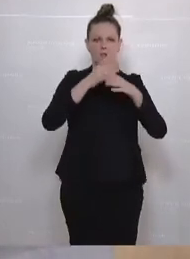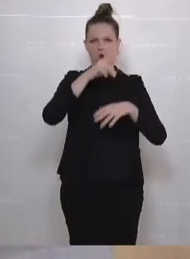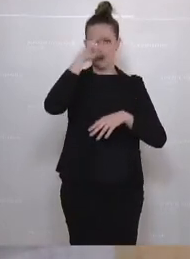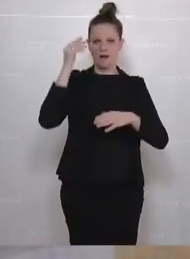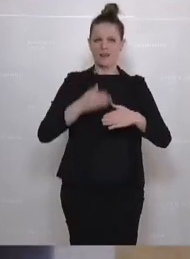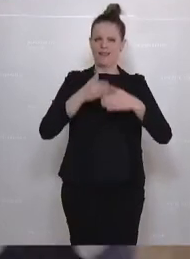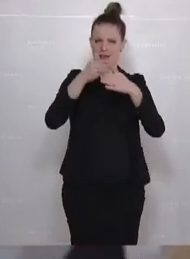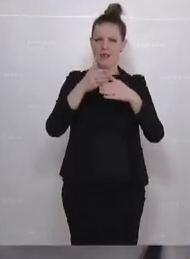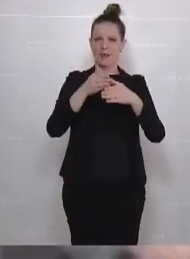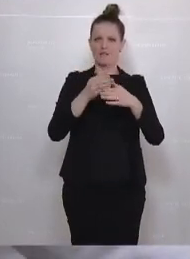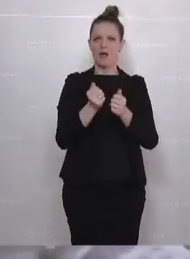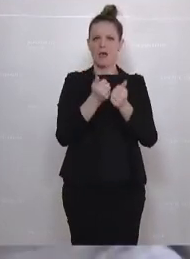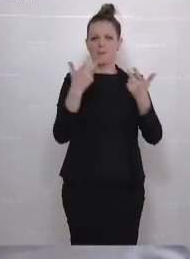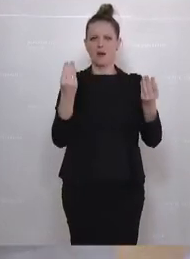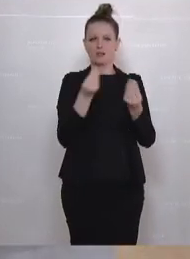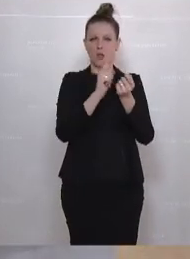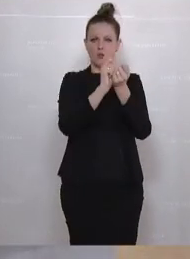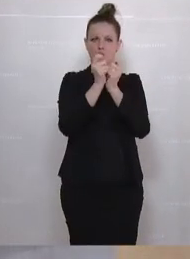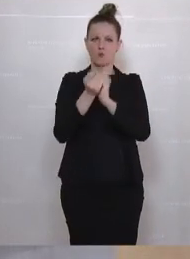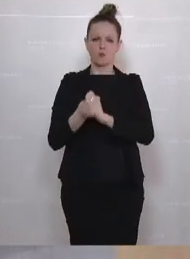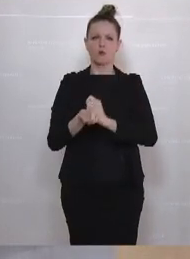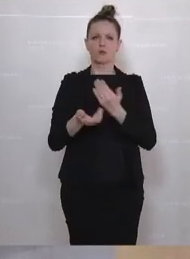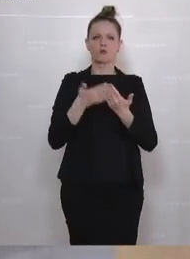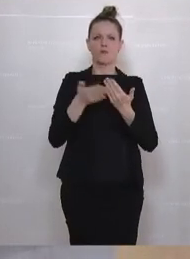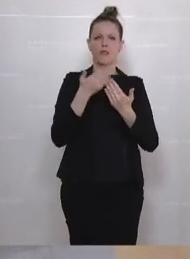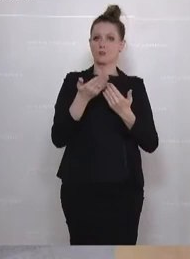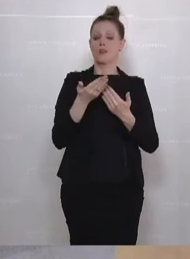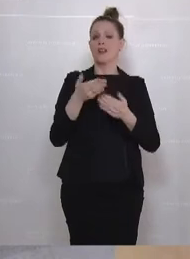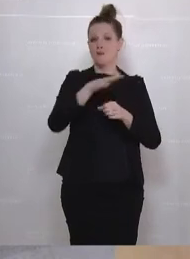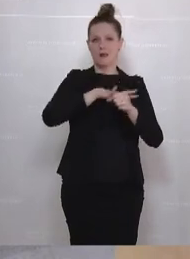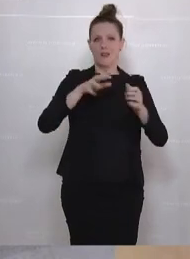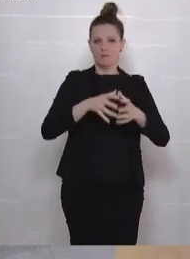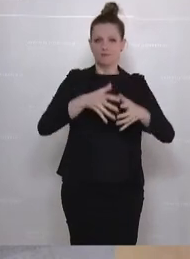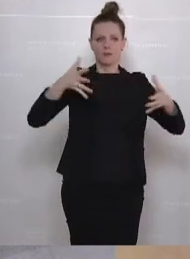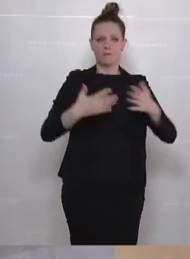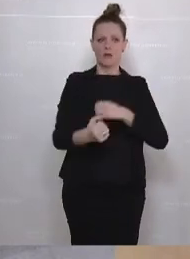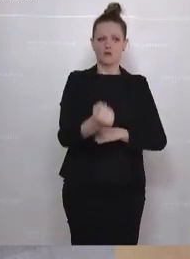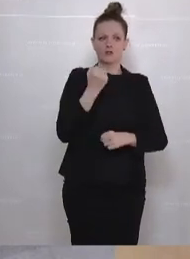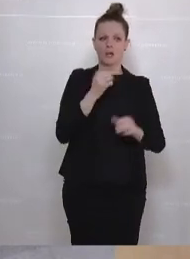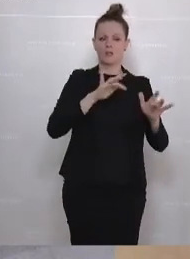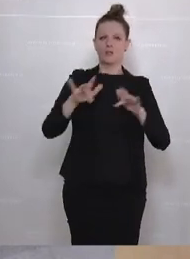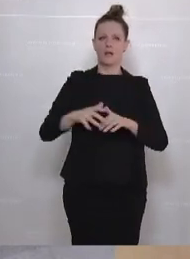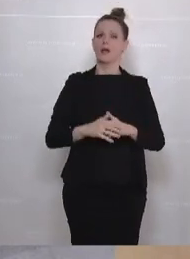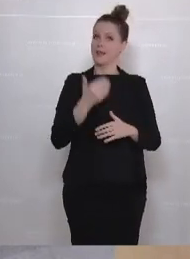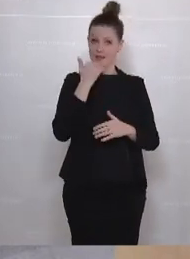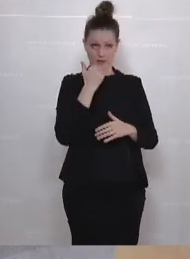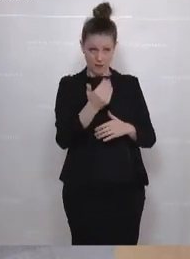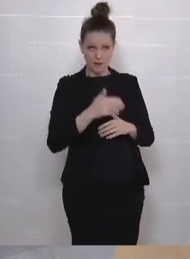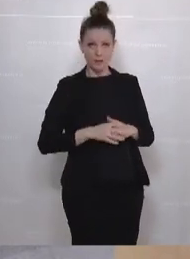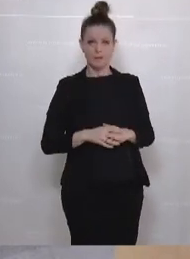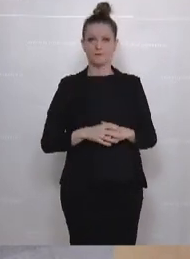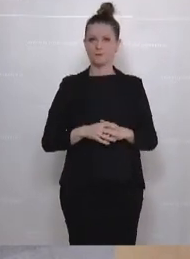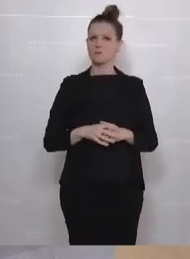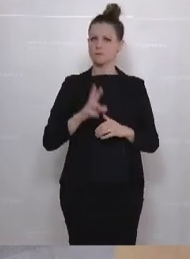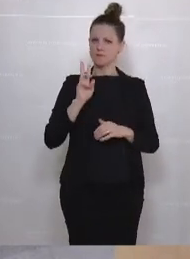Hilfe einiges umgestellt, den Bereich massiv ausgeweitet und gestärkt, wofür ich auch Danke sagen möchte, weil das